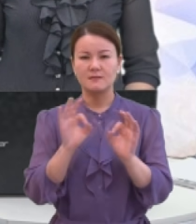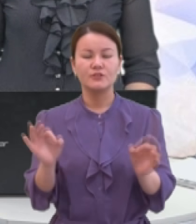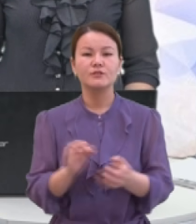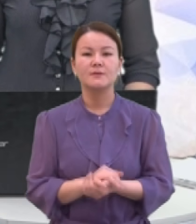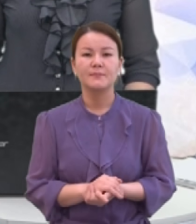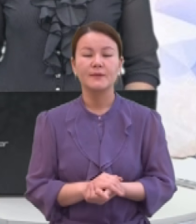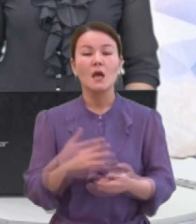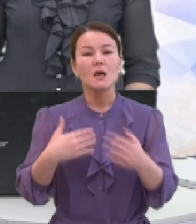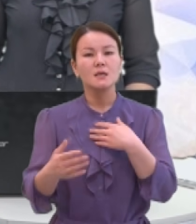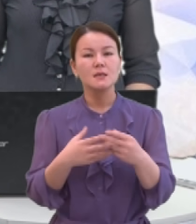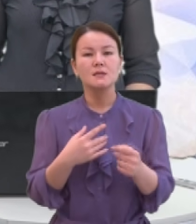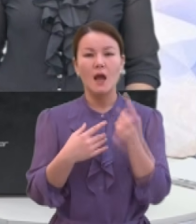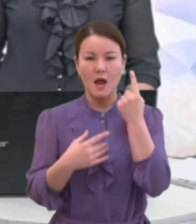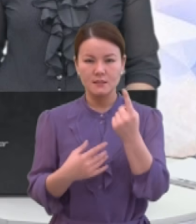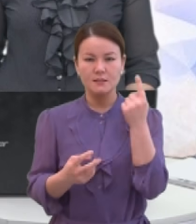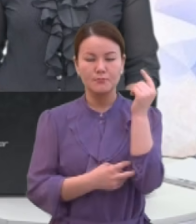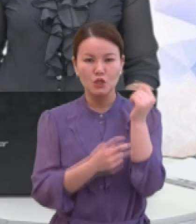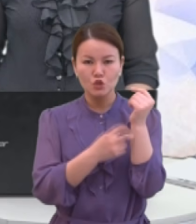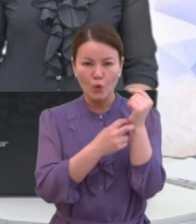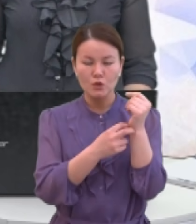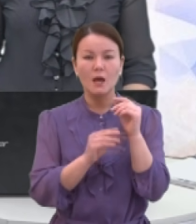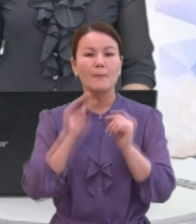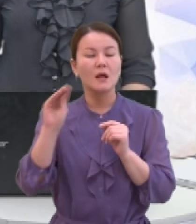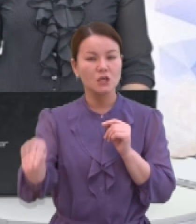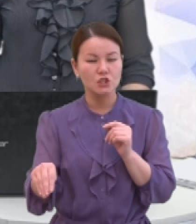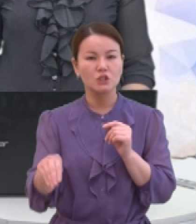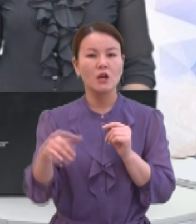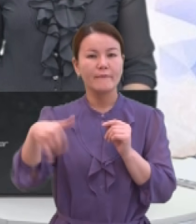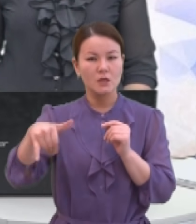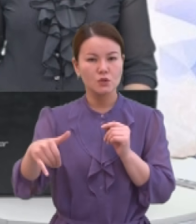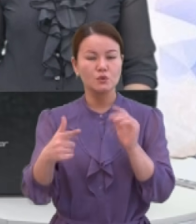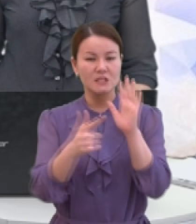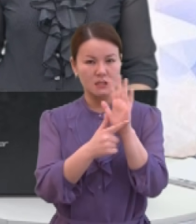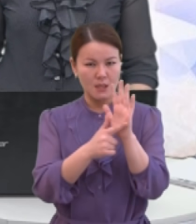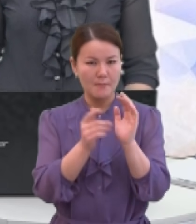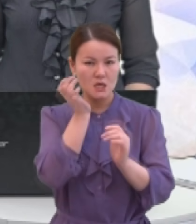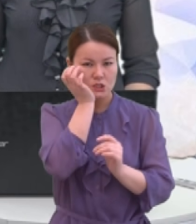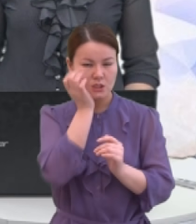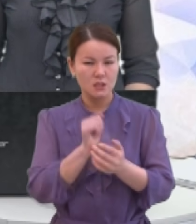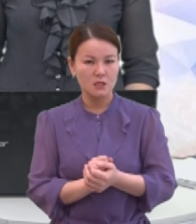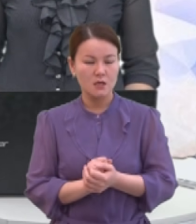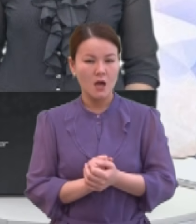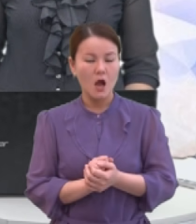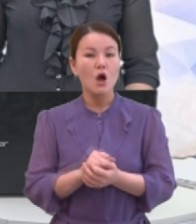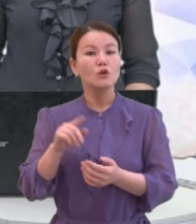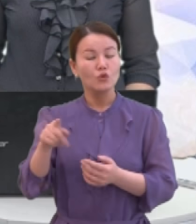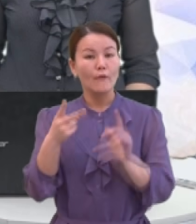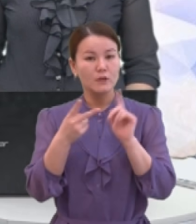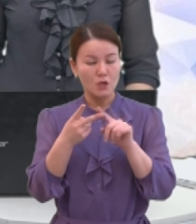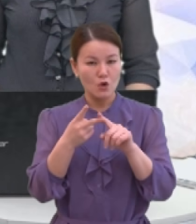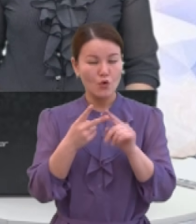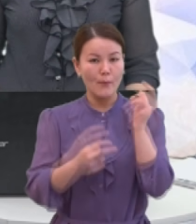если один бельчонок положил в корзинку 7 орешков то другой